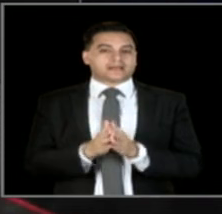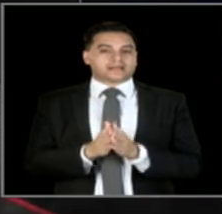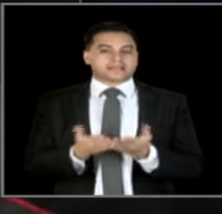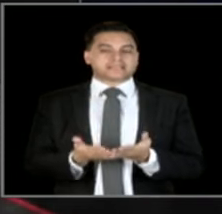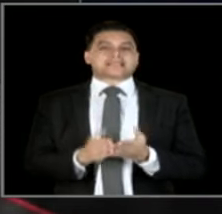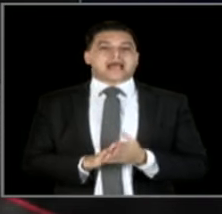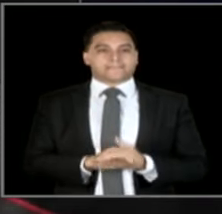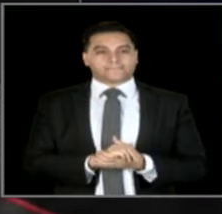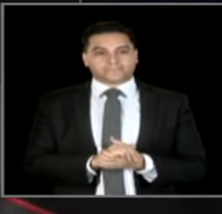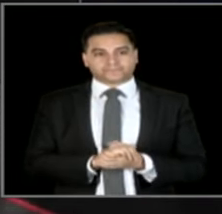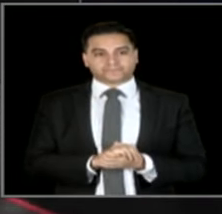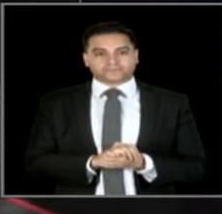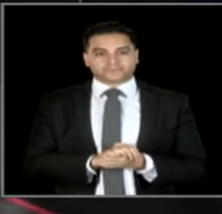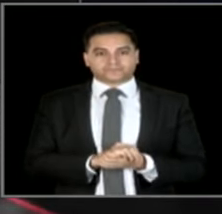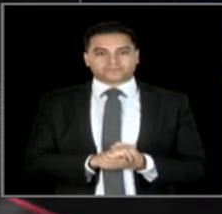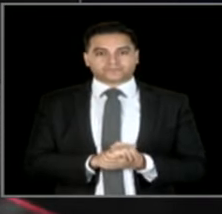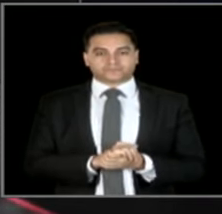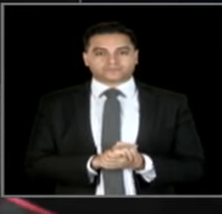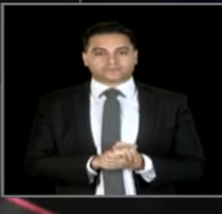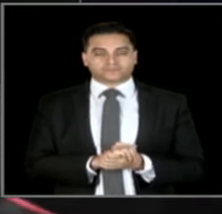في 8 يساوي كام؟